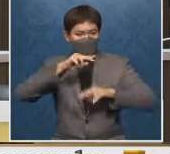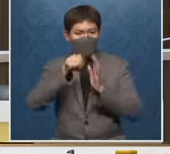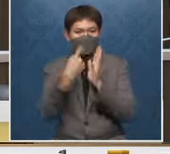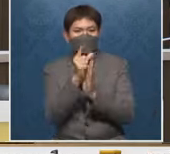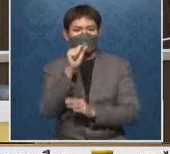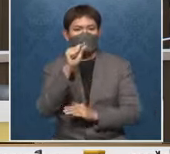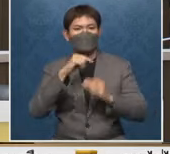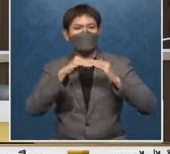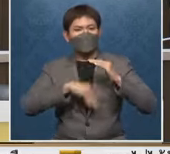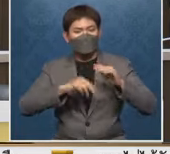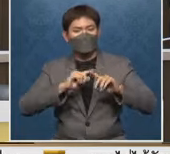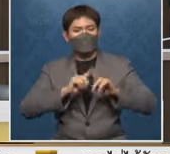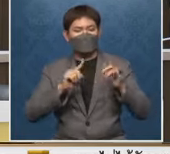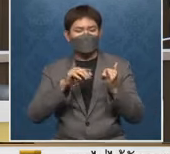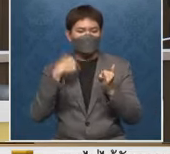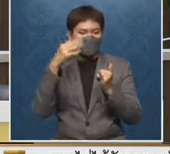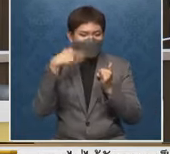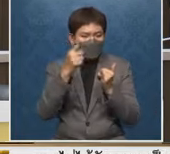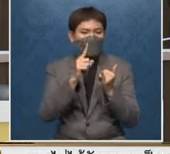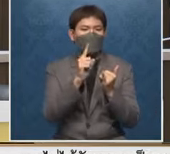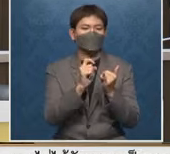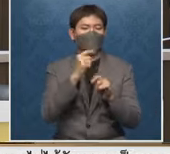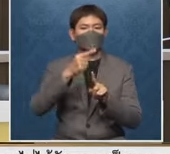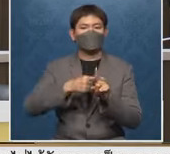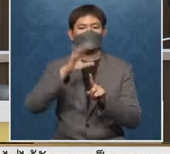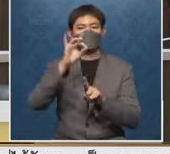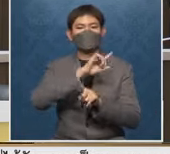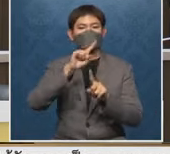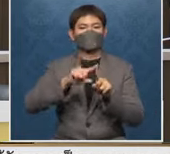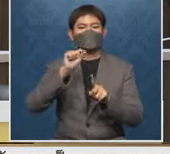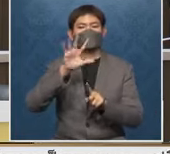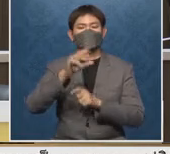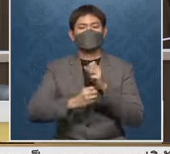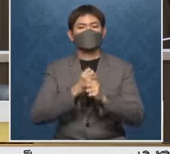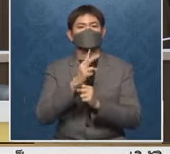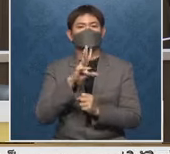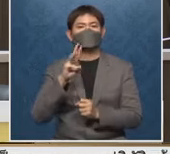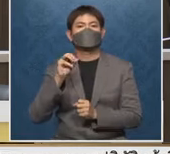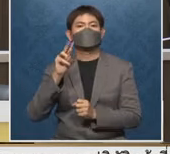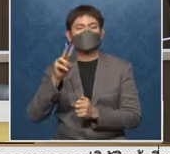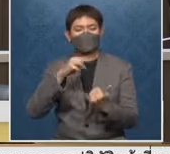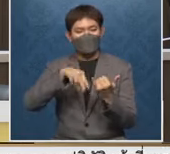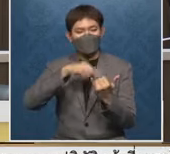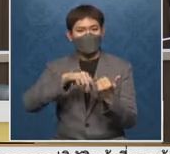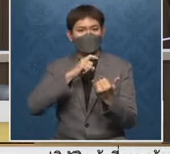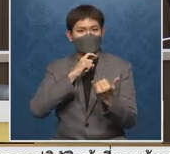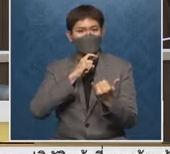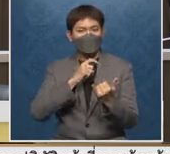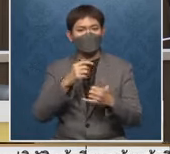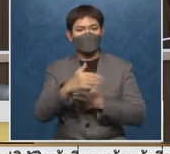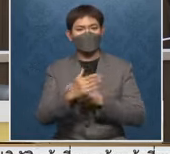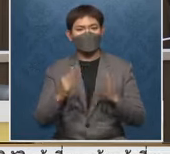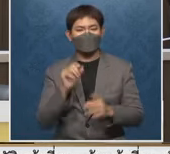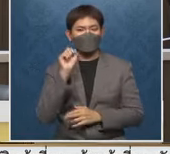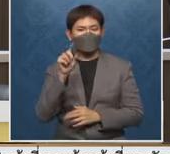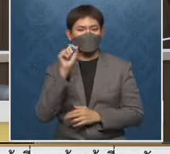ายได้เสียชีวิตเมื่อ25สิงหาคม2562หลังรักษาตัวในห้อง ICU 35